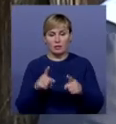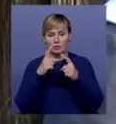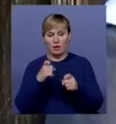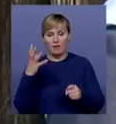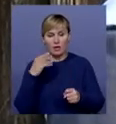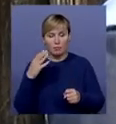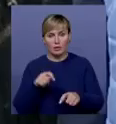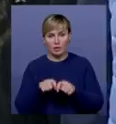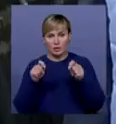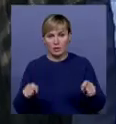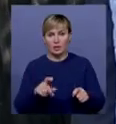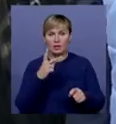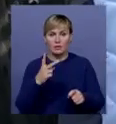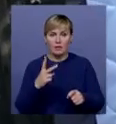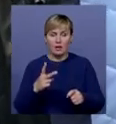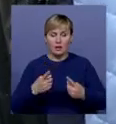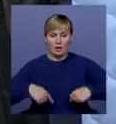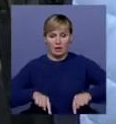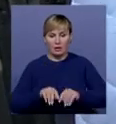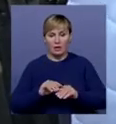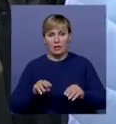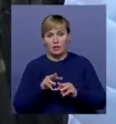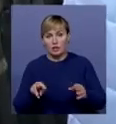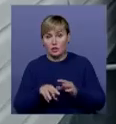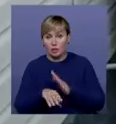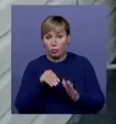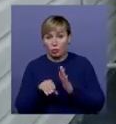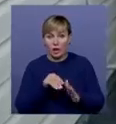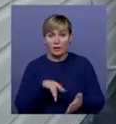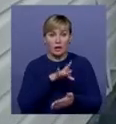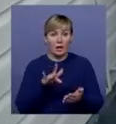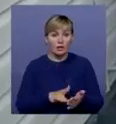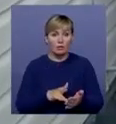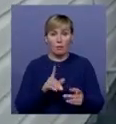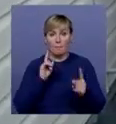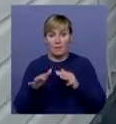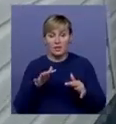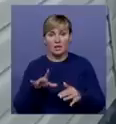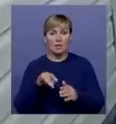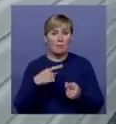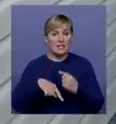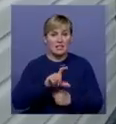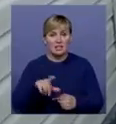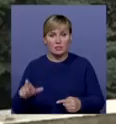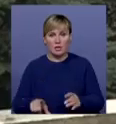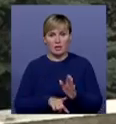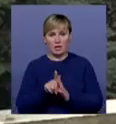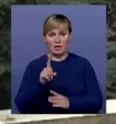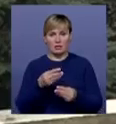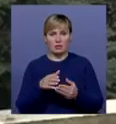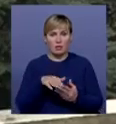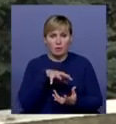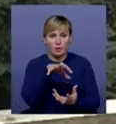были запущены два благотворительных челленджа. Депутаты городского маслихата и бизнесмены дали старт акции «Безбергемес».